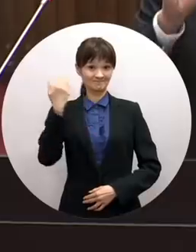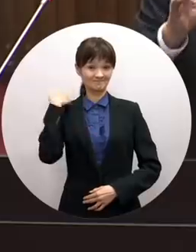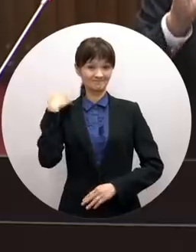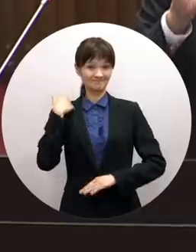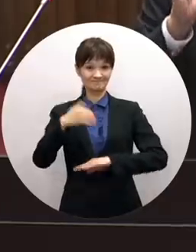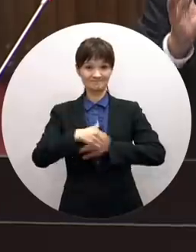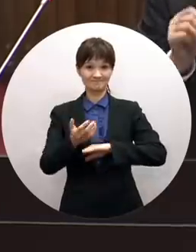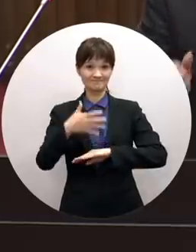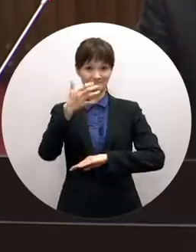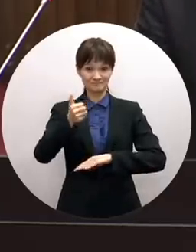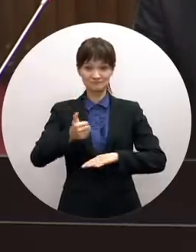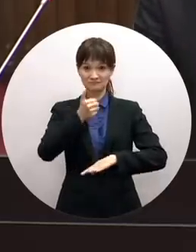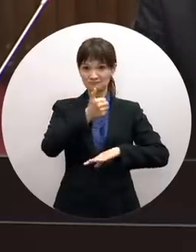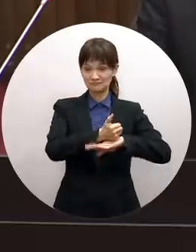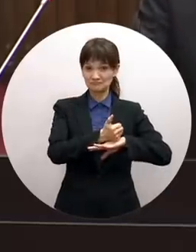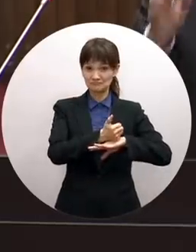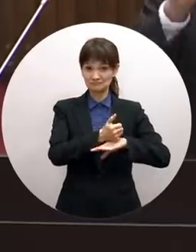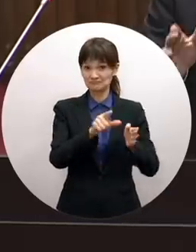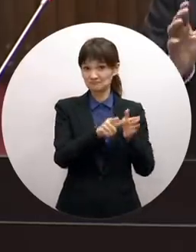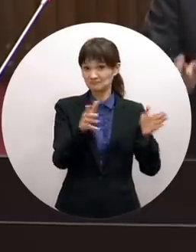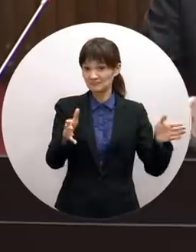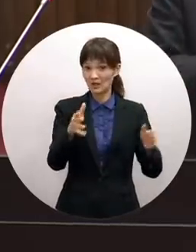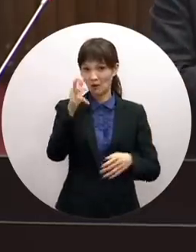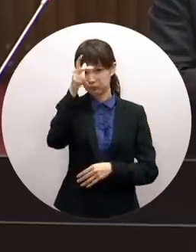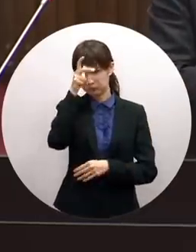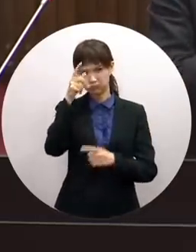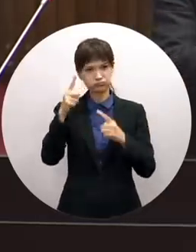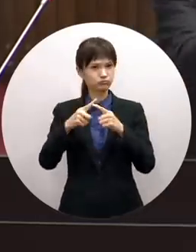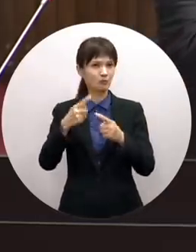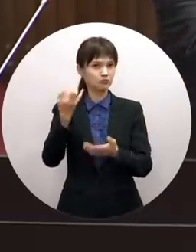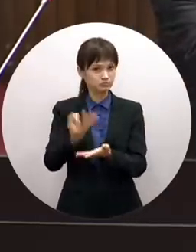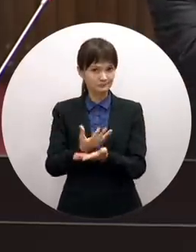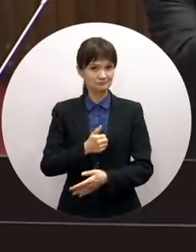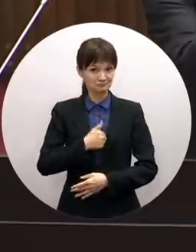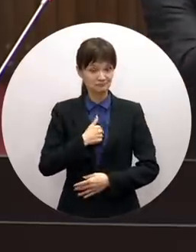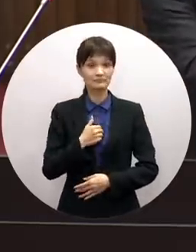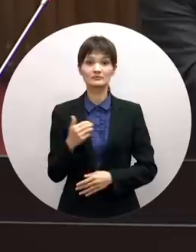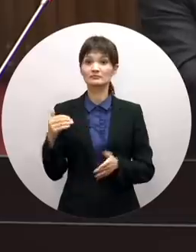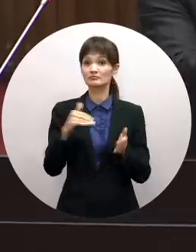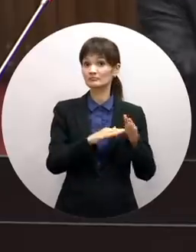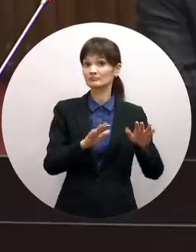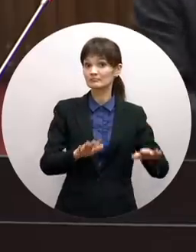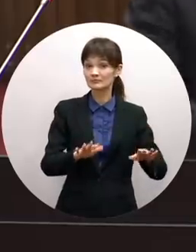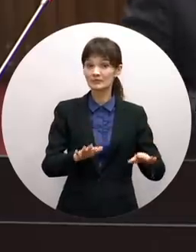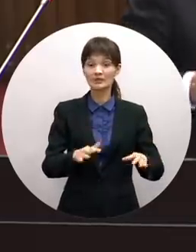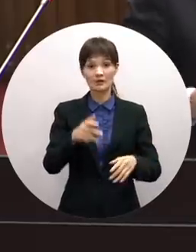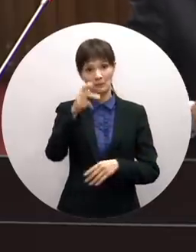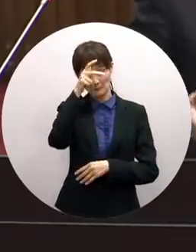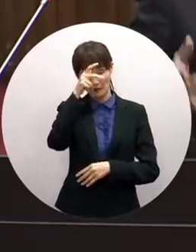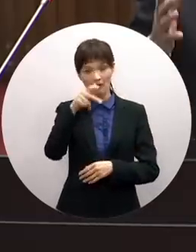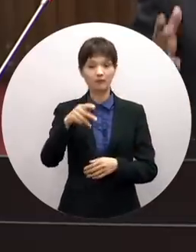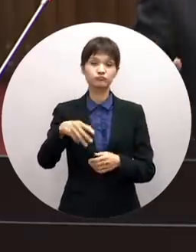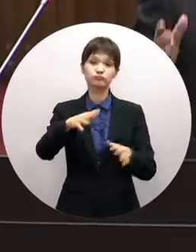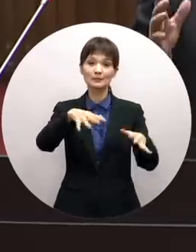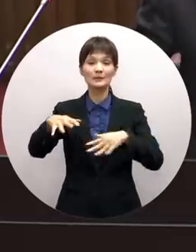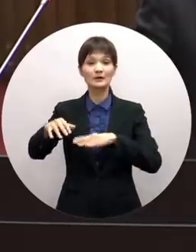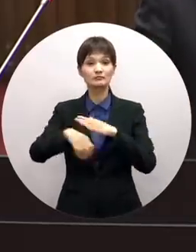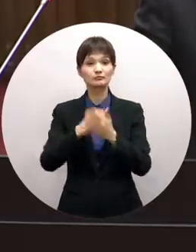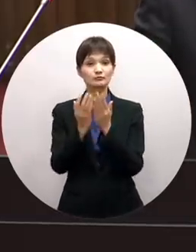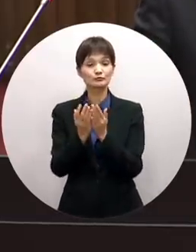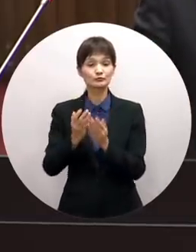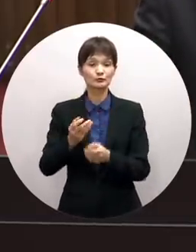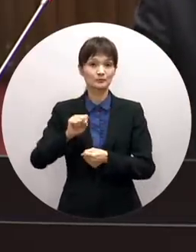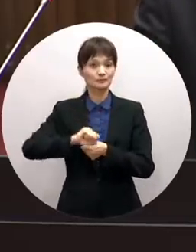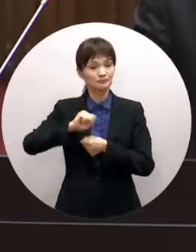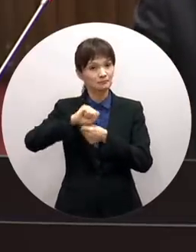时代，真的警力非常不足。但是现在，因为多年来招生等等，都已经渐渐警